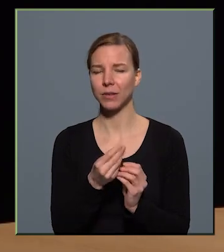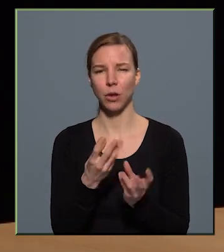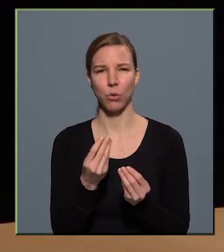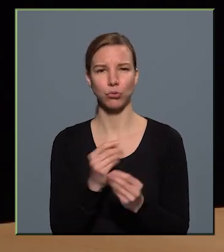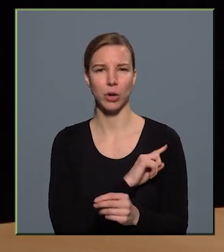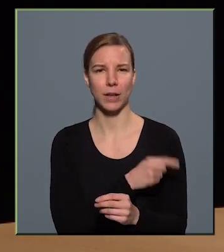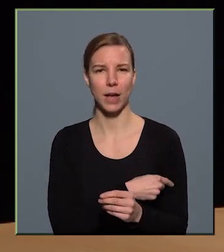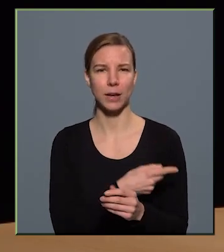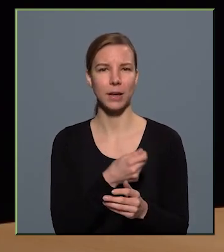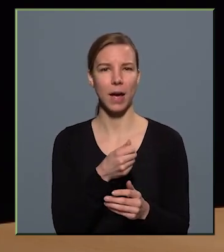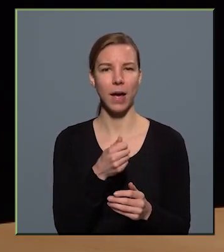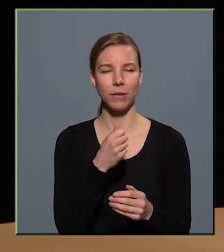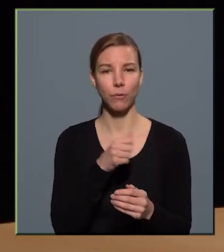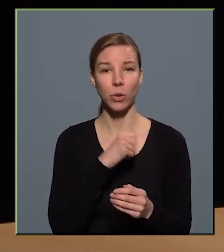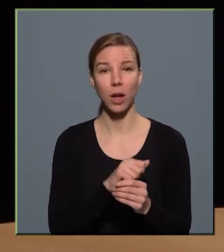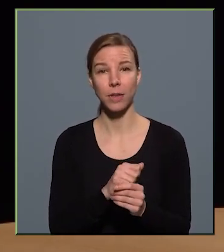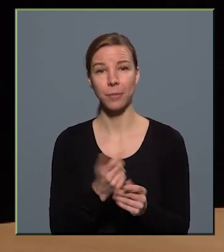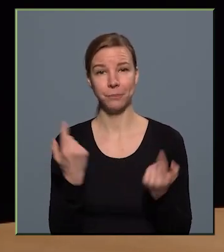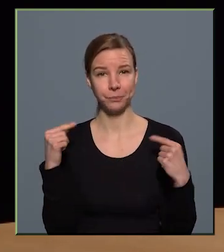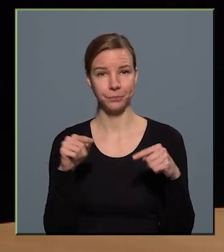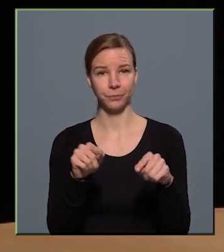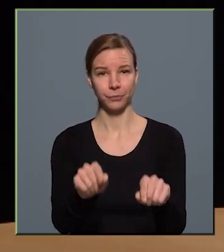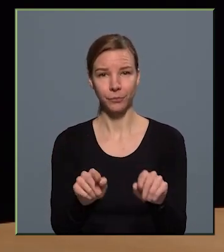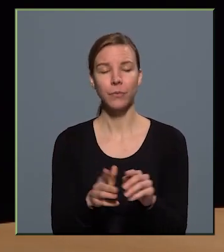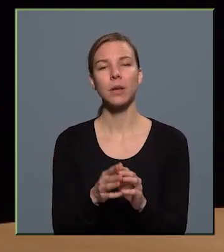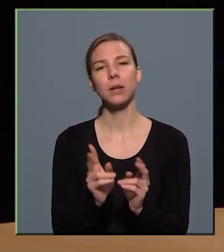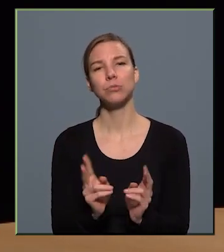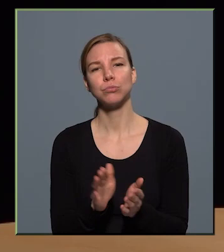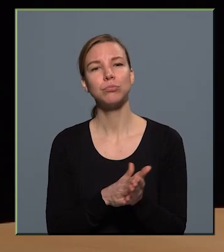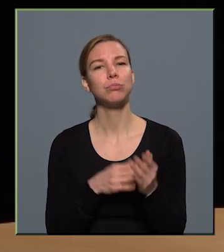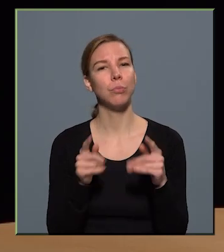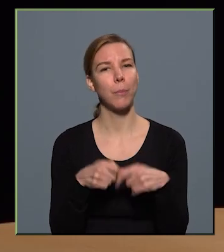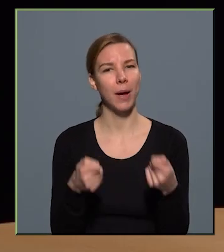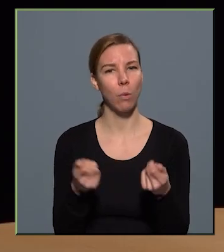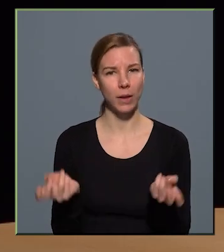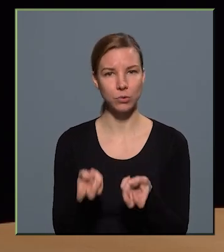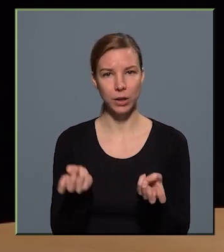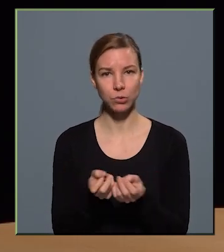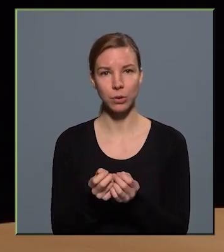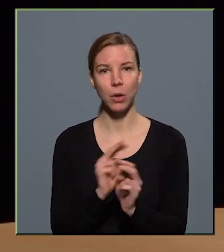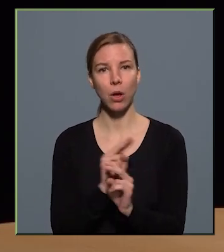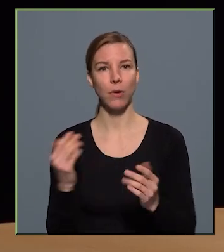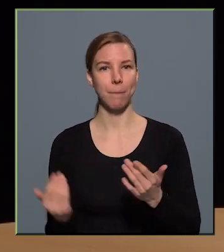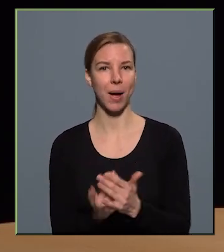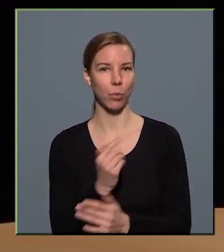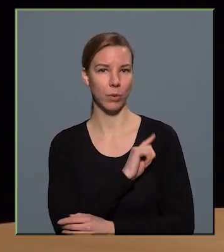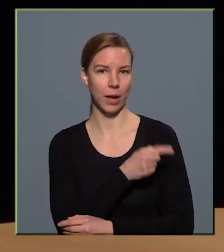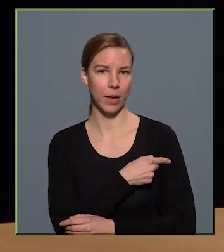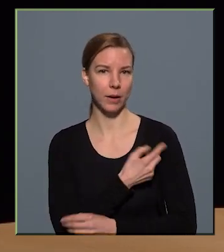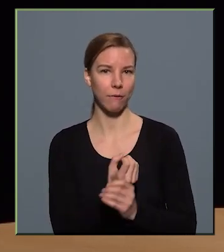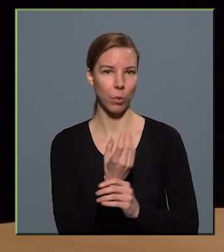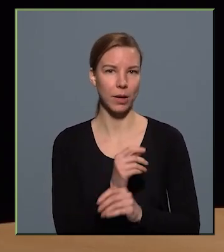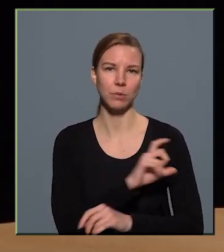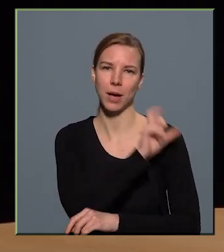Tehát ez a kettő így egymás mellett ment, és nyilván elindult a megoldáskeresés, és az, hogy vannak megújuló energiaforrások, azért ez nagyon régóta ismert.